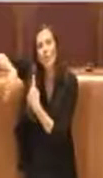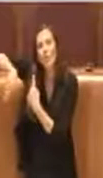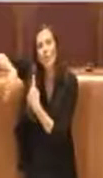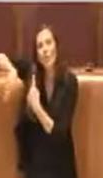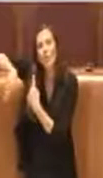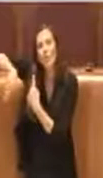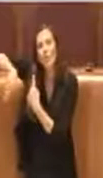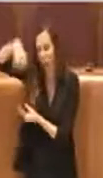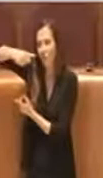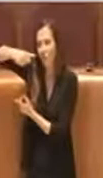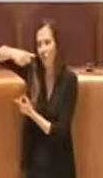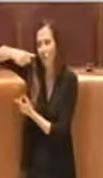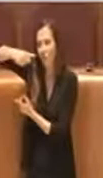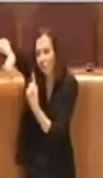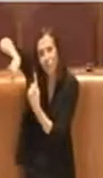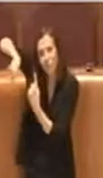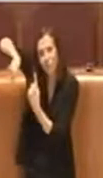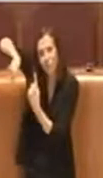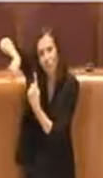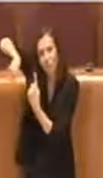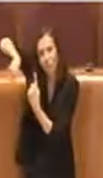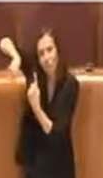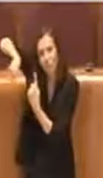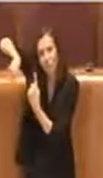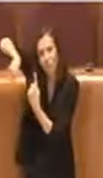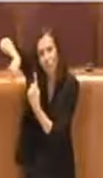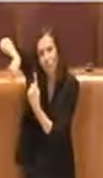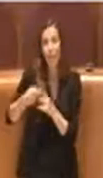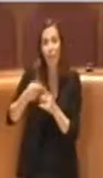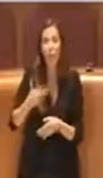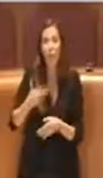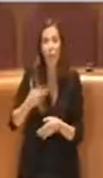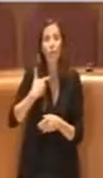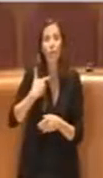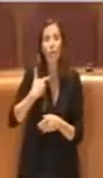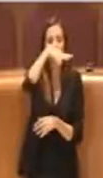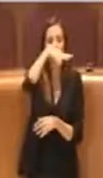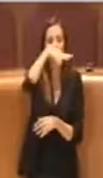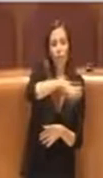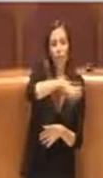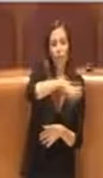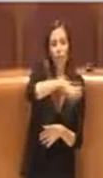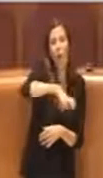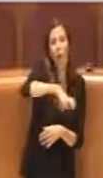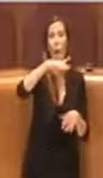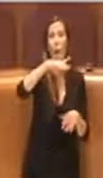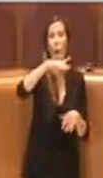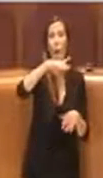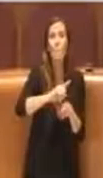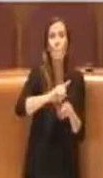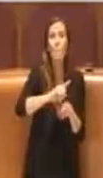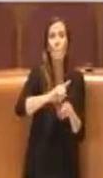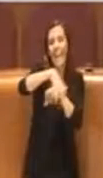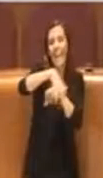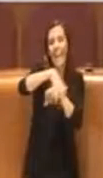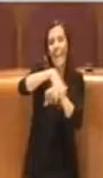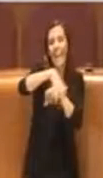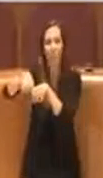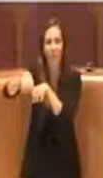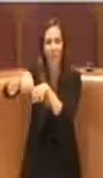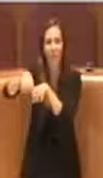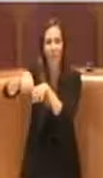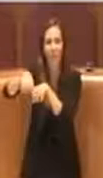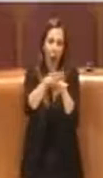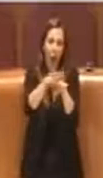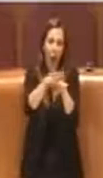funge anche da presidio di molte zone periferiche fino ad oggi. Diciamo proprio per questo e per